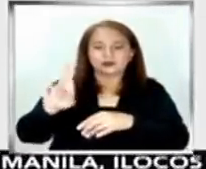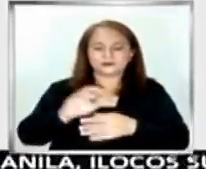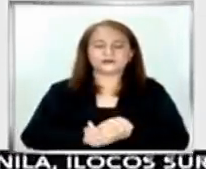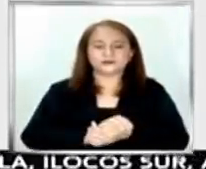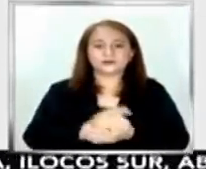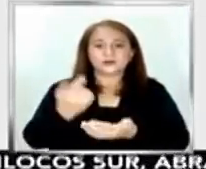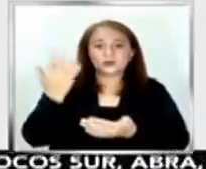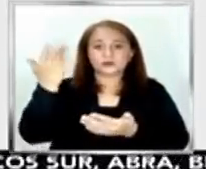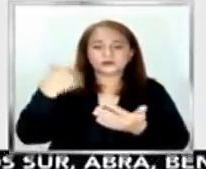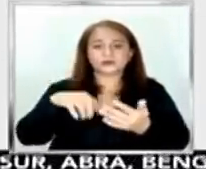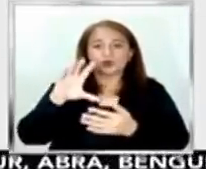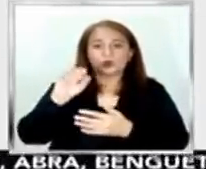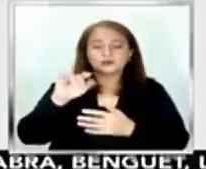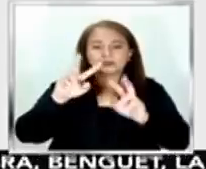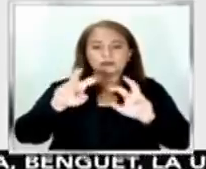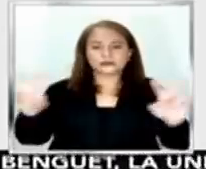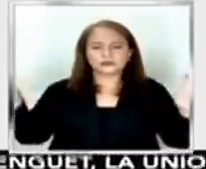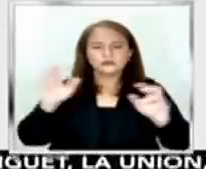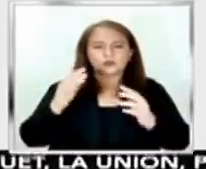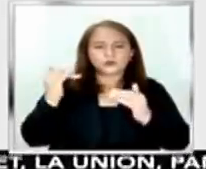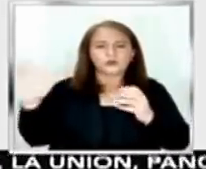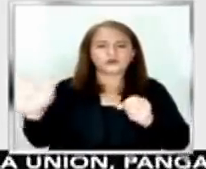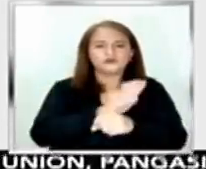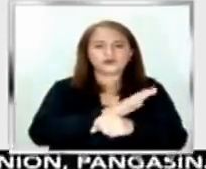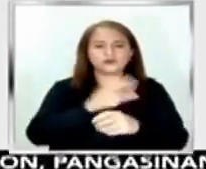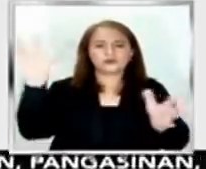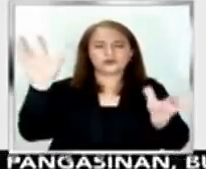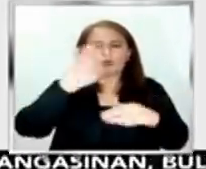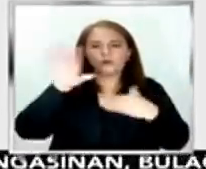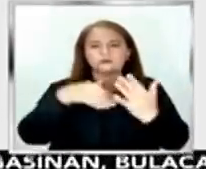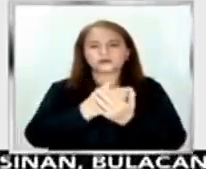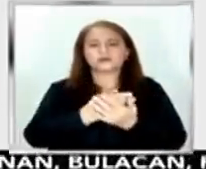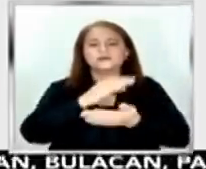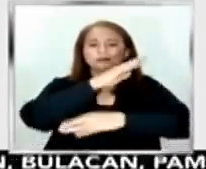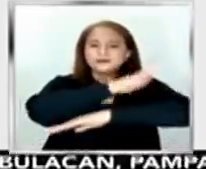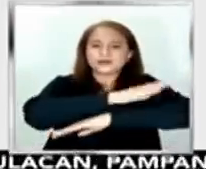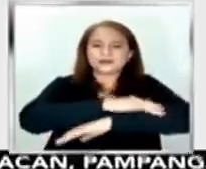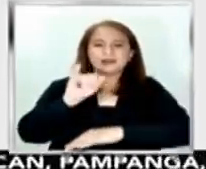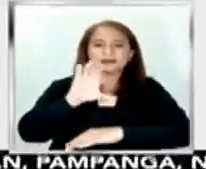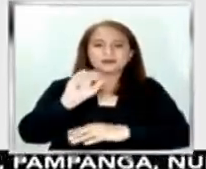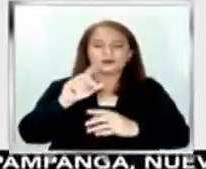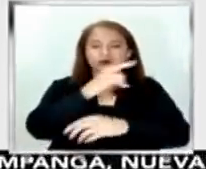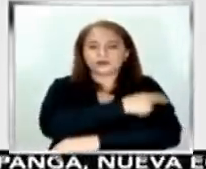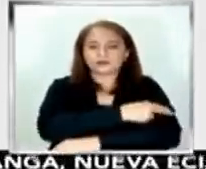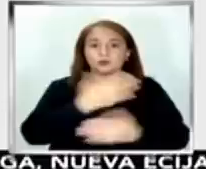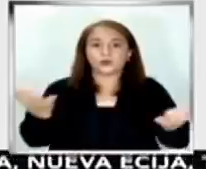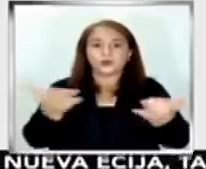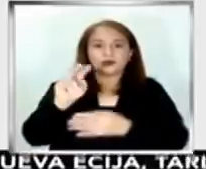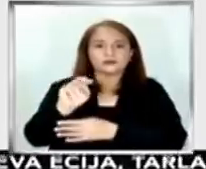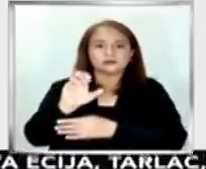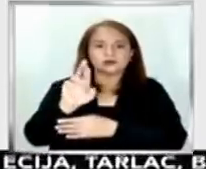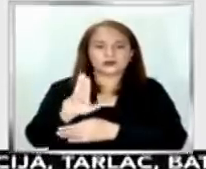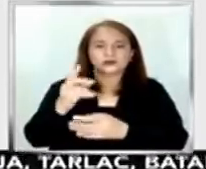Octa Research, inaasahang mapupuno ang total bed at ICU capacity ng mga ospital sa NCR sa unang linggo